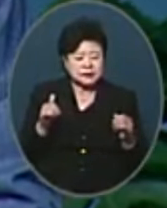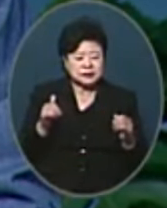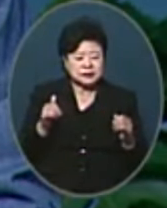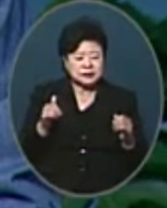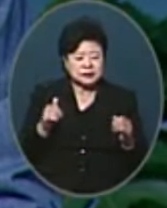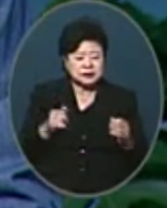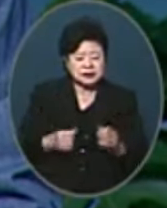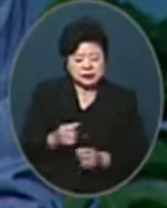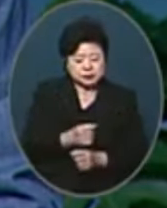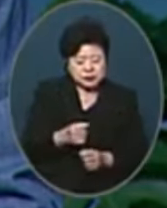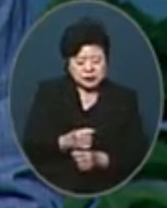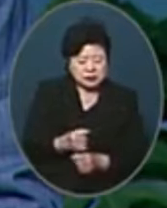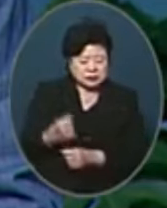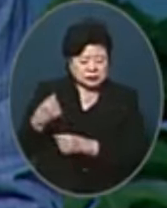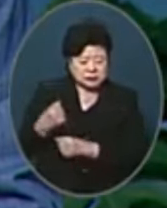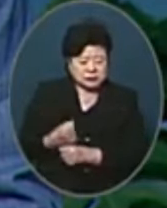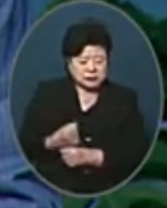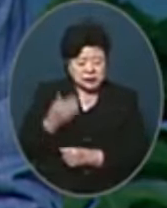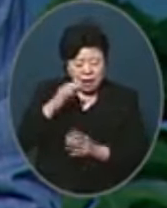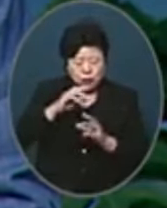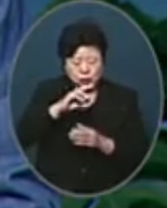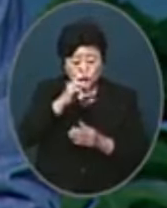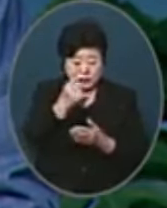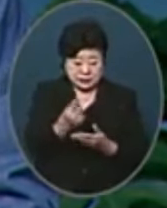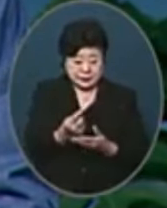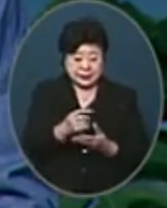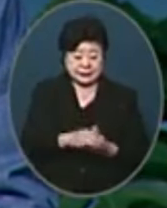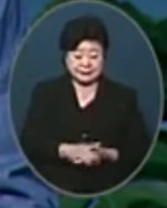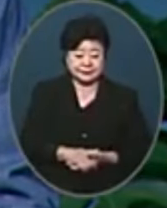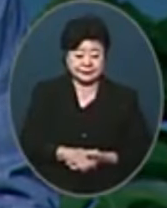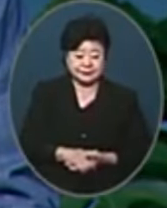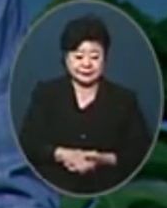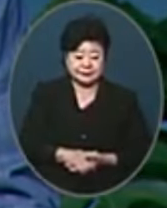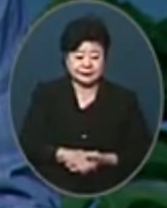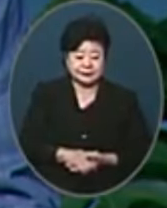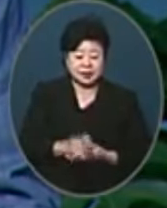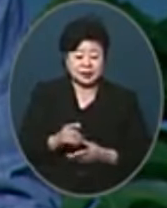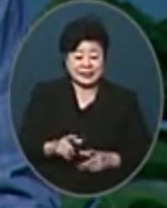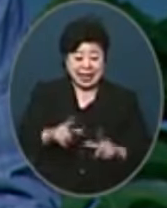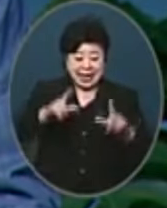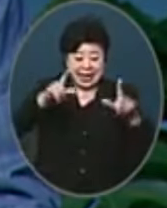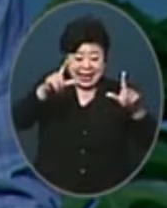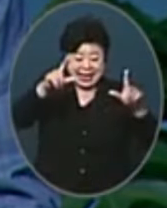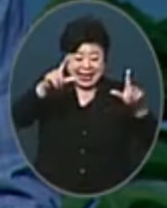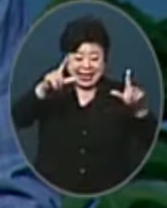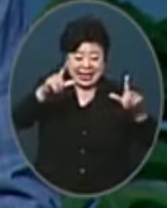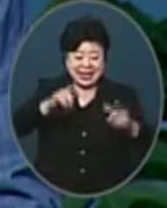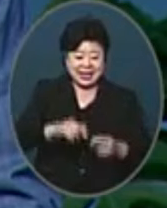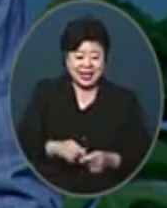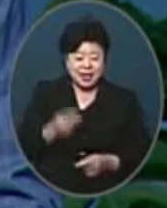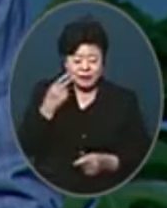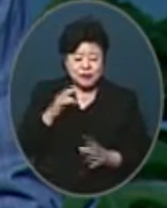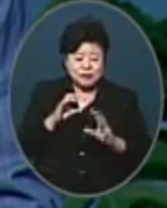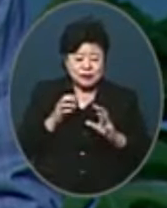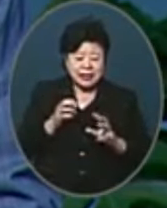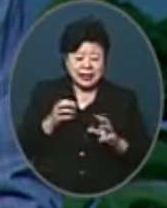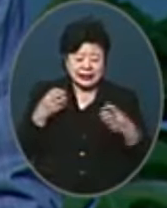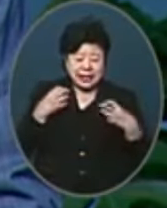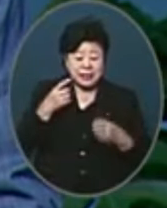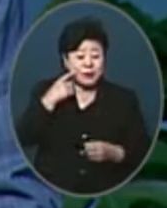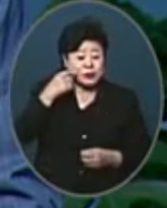짐을 꾸려서 한국으로 왔습니다. 어느 날 미국의 담임